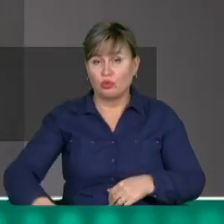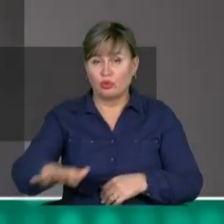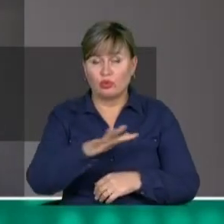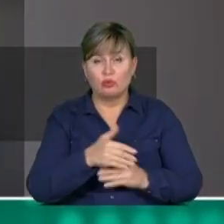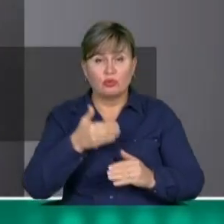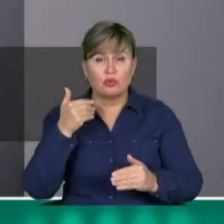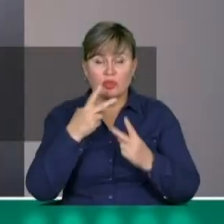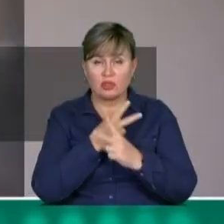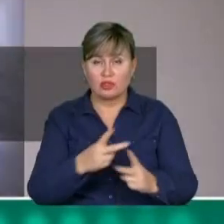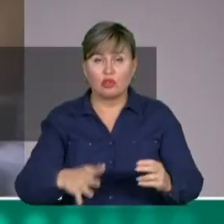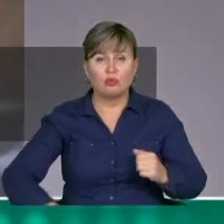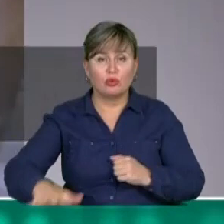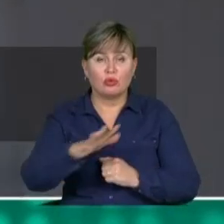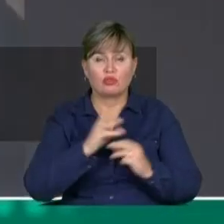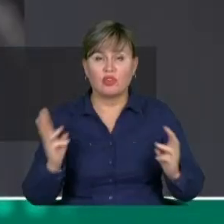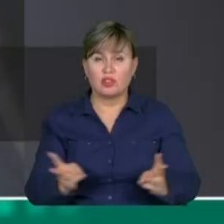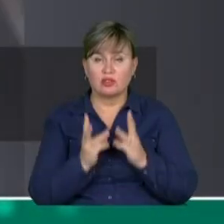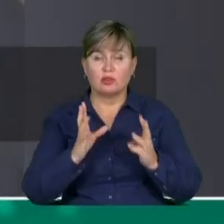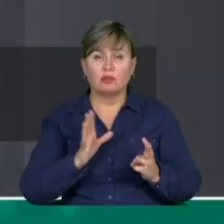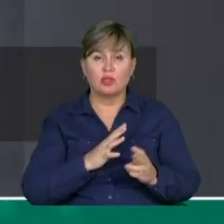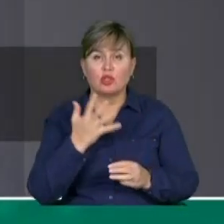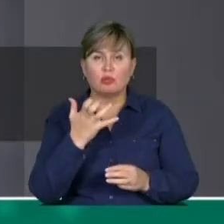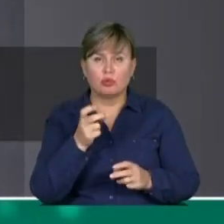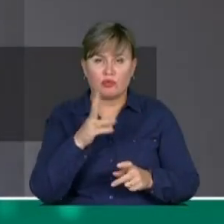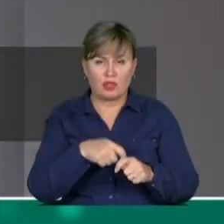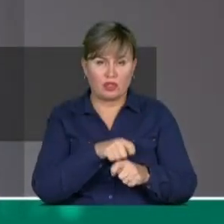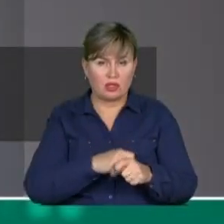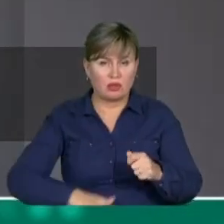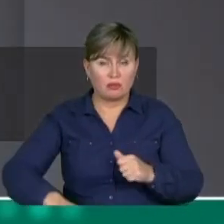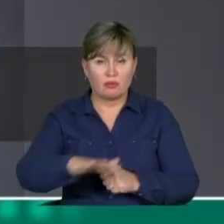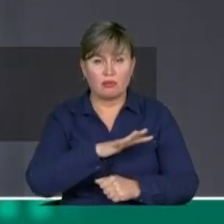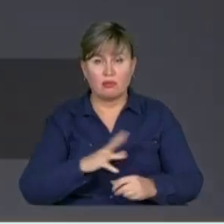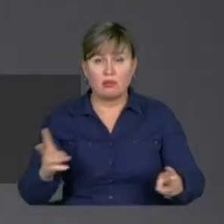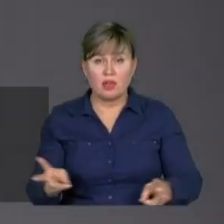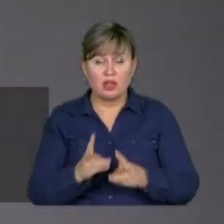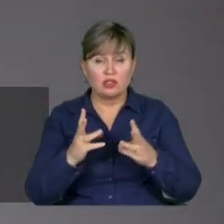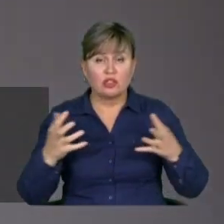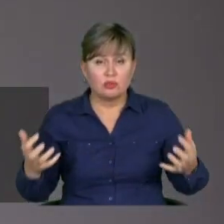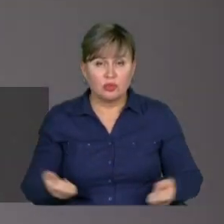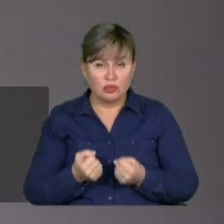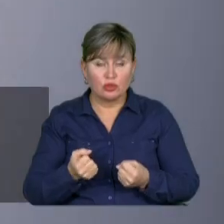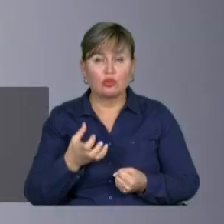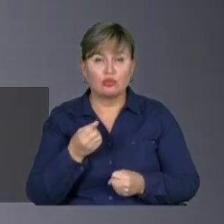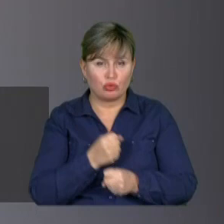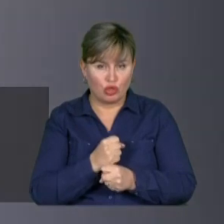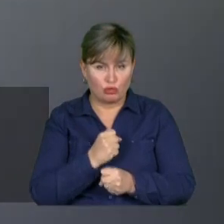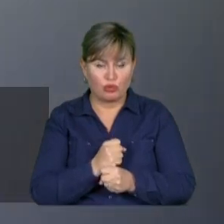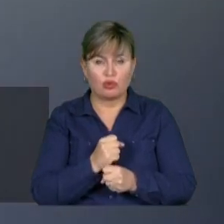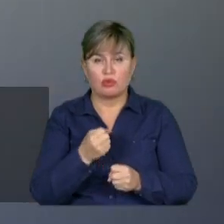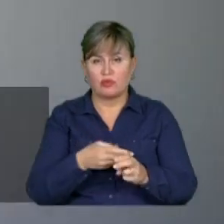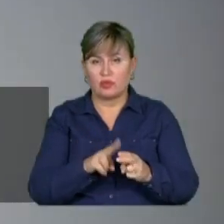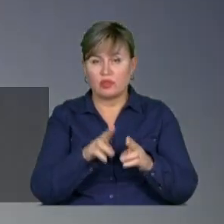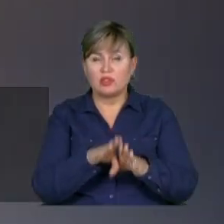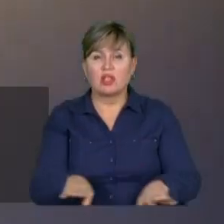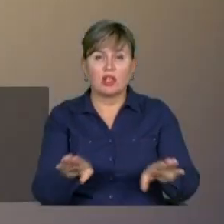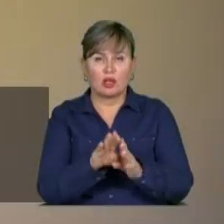предварительным оценкам, площадь возгорания составила 500 квадратных метров. Пожарные спасатели все еще работают над